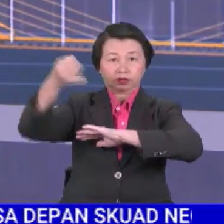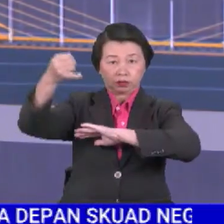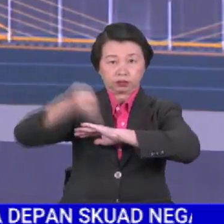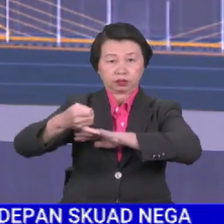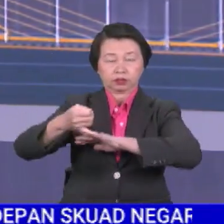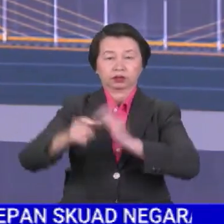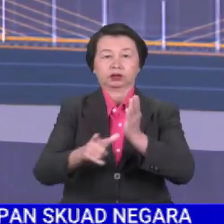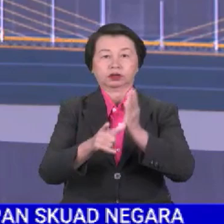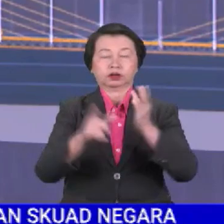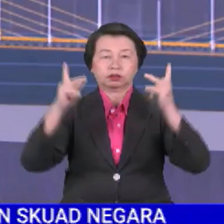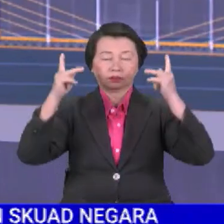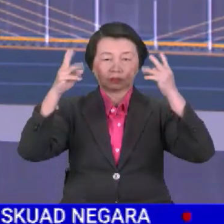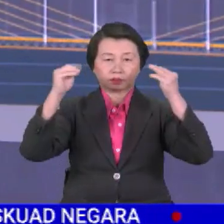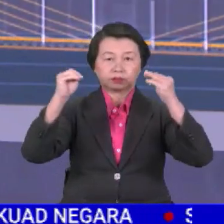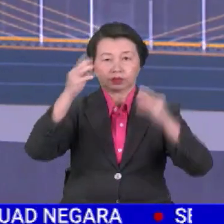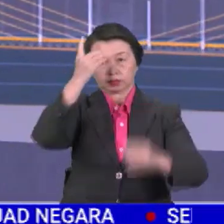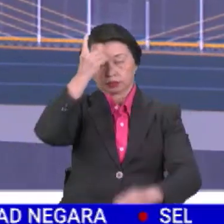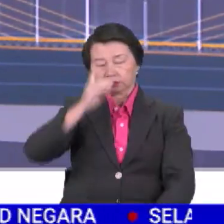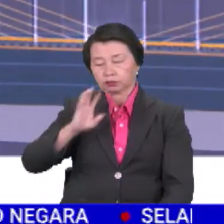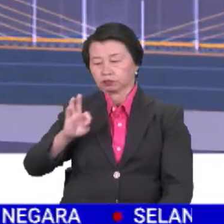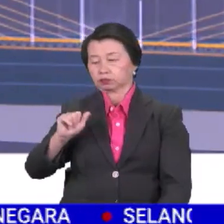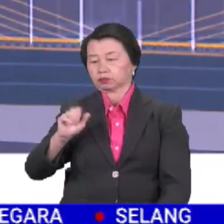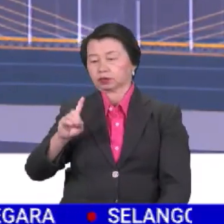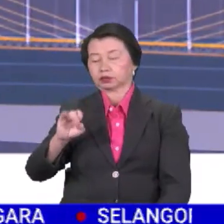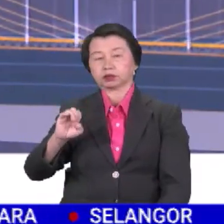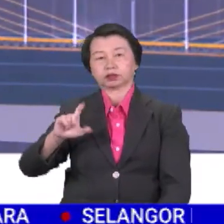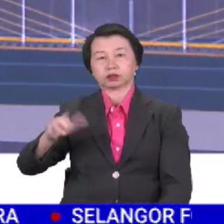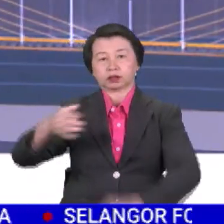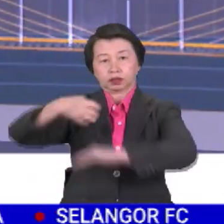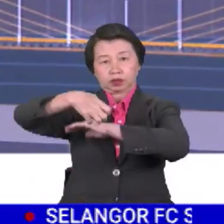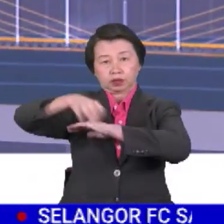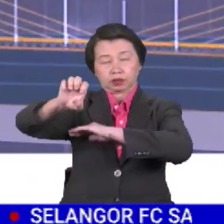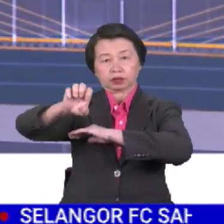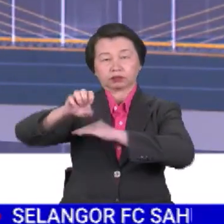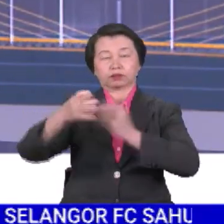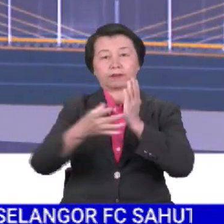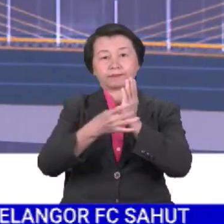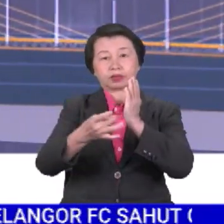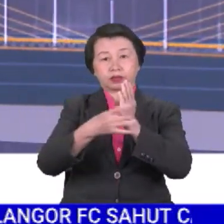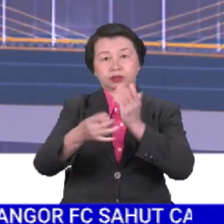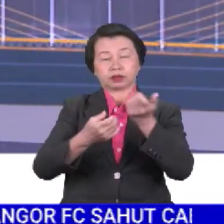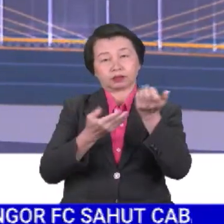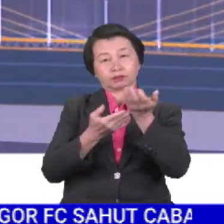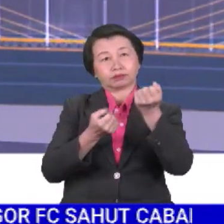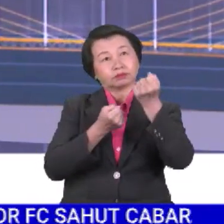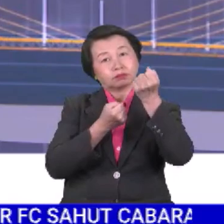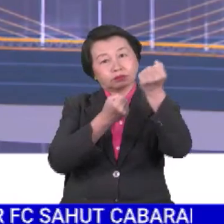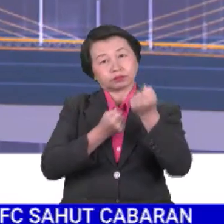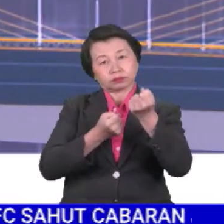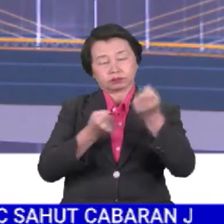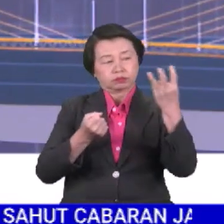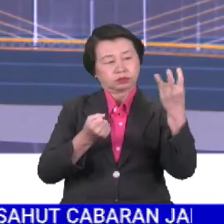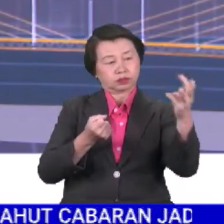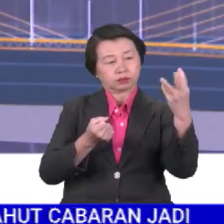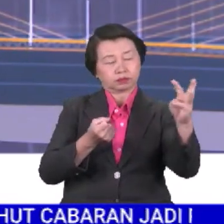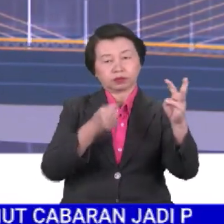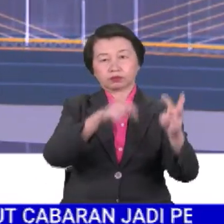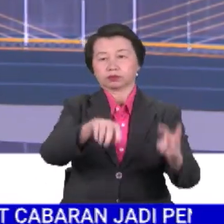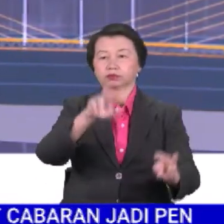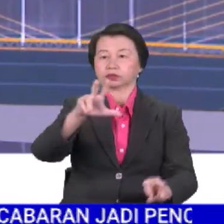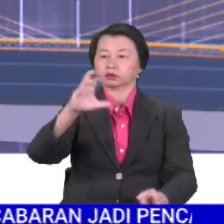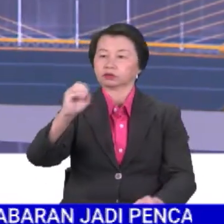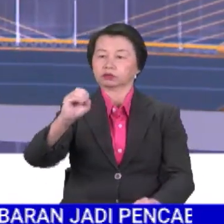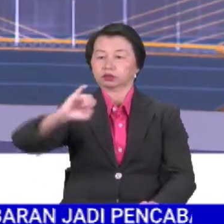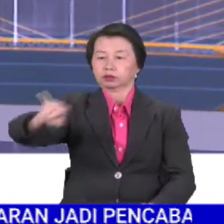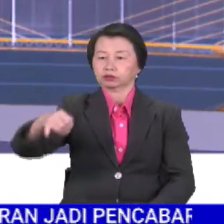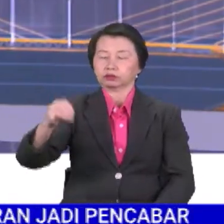pengimport. Timbalan Perdana Menteri Datuk Seri Fadhilah Yusof berkata, ekspor minyak sawit tahun ini dijangka berjumlah 16.30